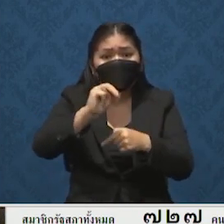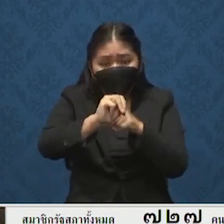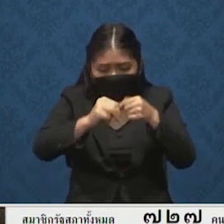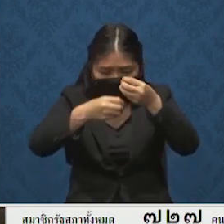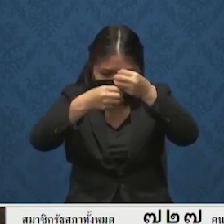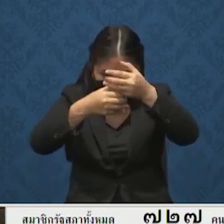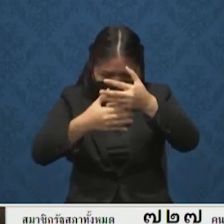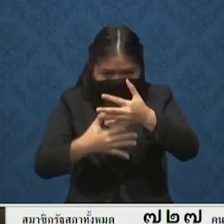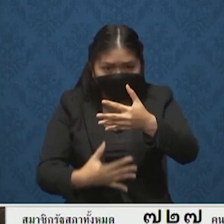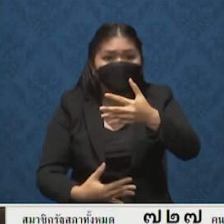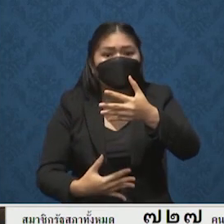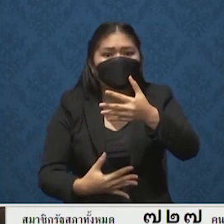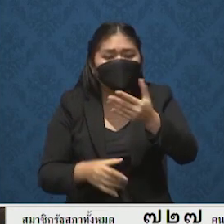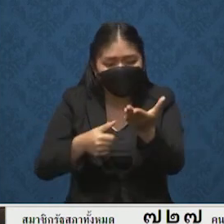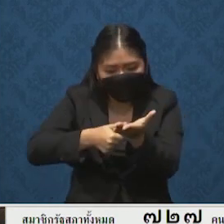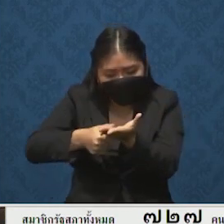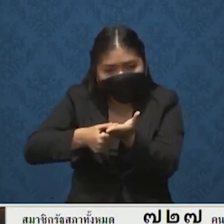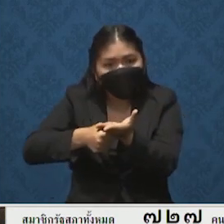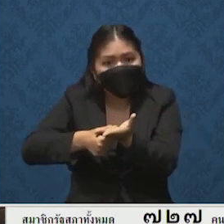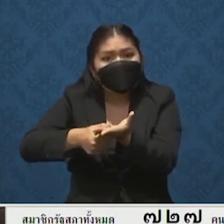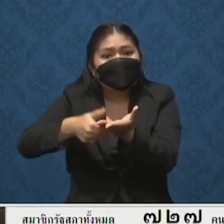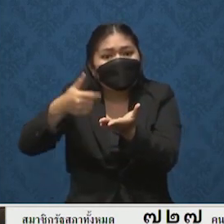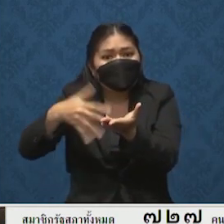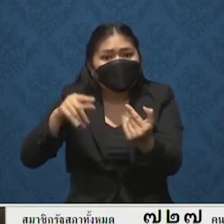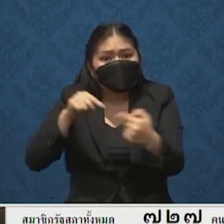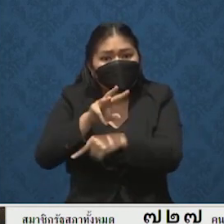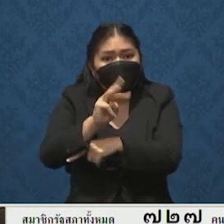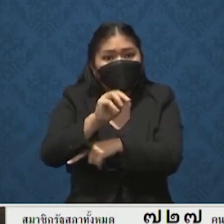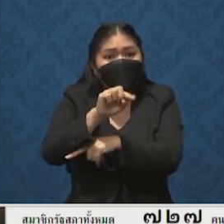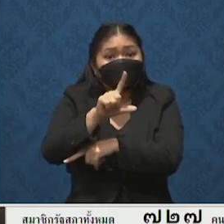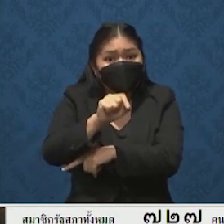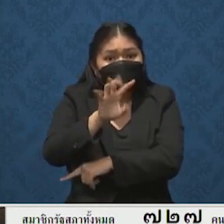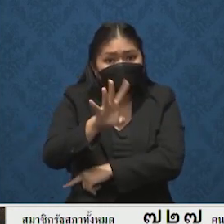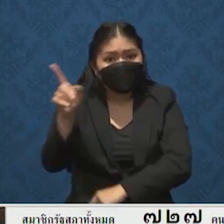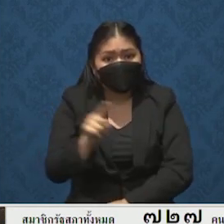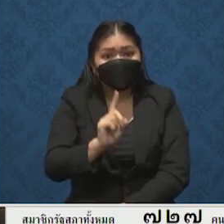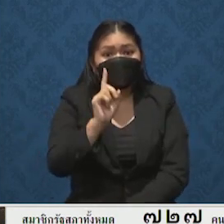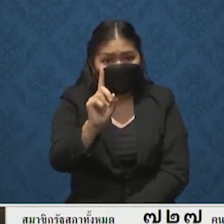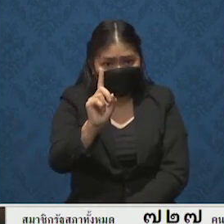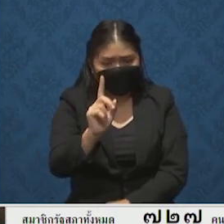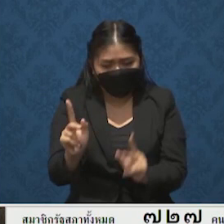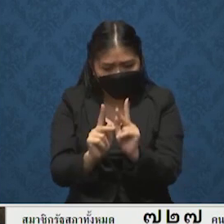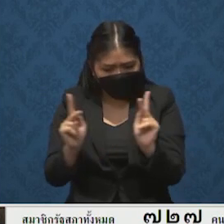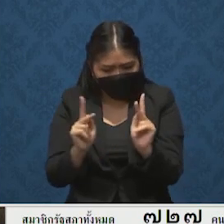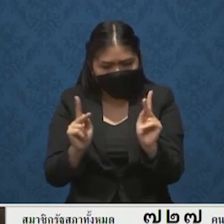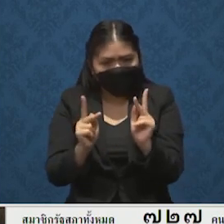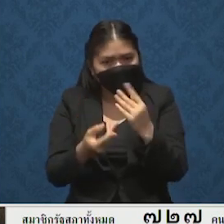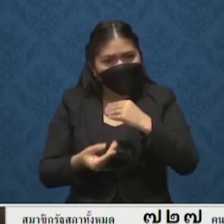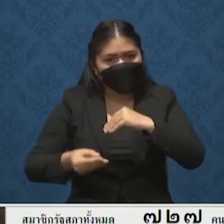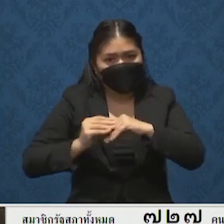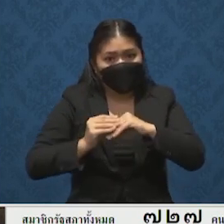ธิการปรับปรุงแก้ไขในมาตรา 24/1 ซึ่งคณะกรรมาธิการเพิ่มขึ้น